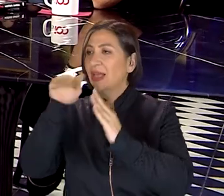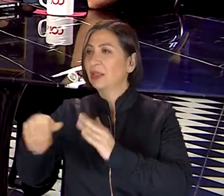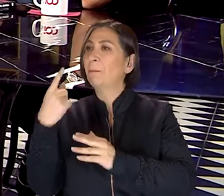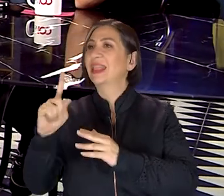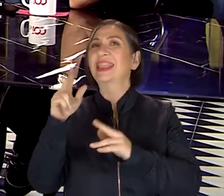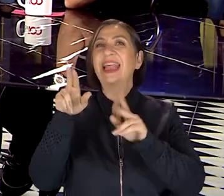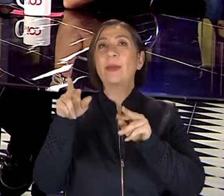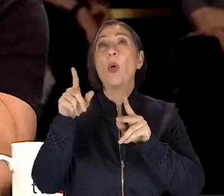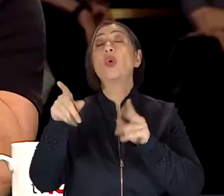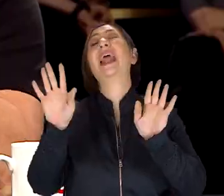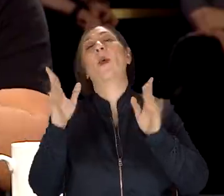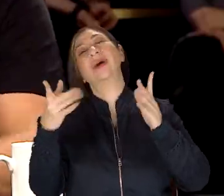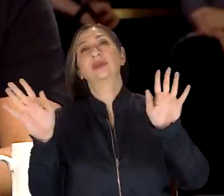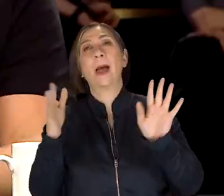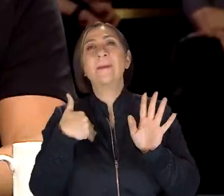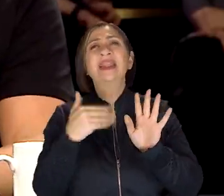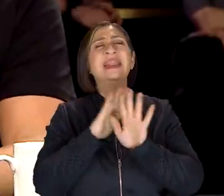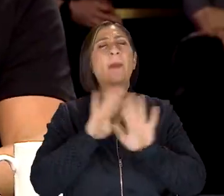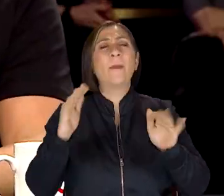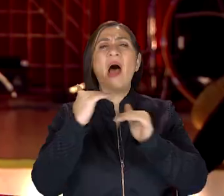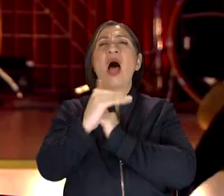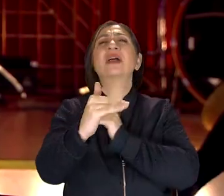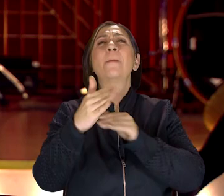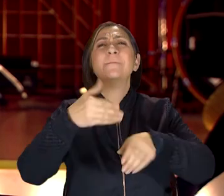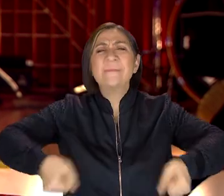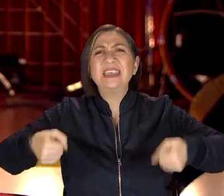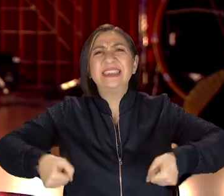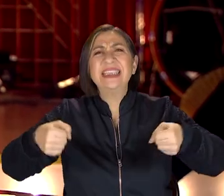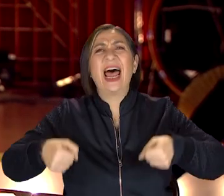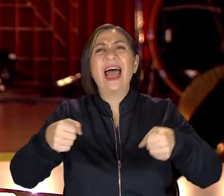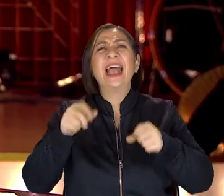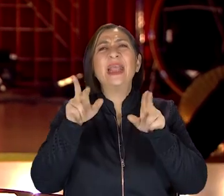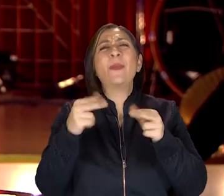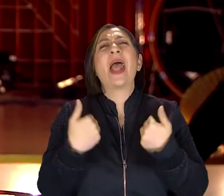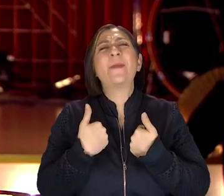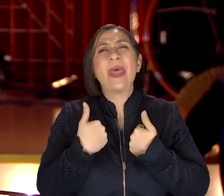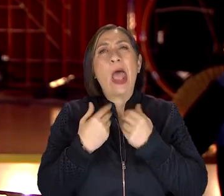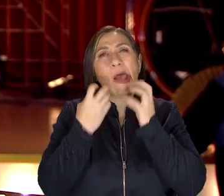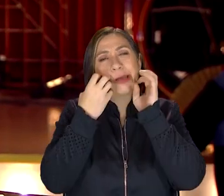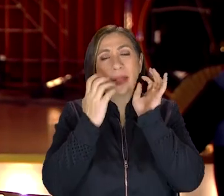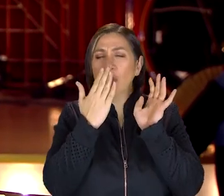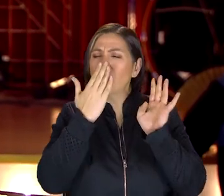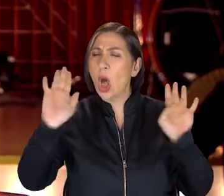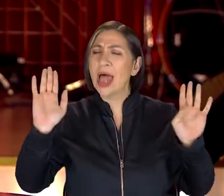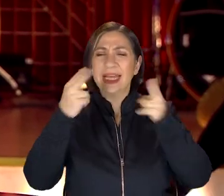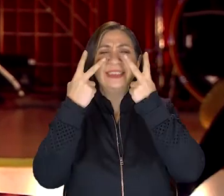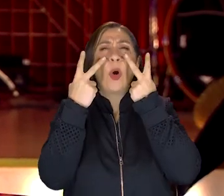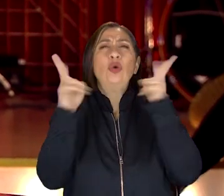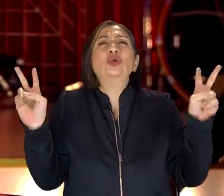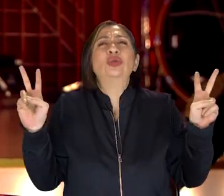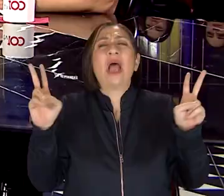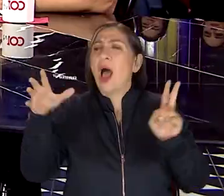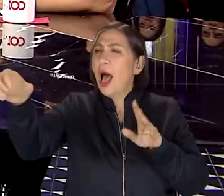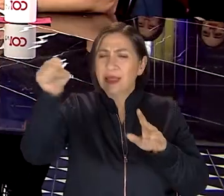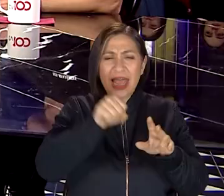bin yani. Tane falan. O mesela ben tamamen halk pazarında eciş bücüş bir meyve gibiyim. Evet. Tamamen real. Yani aldın